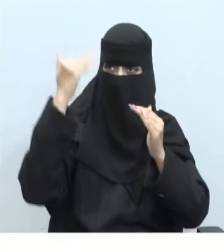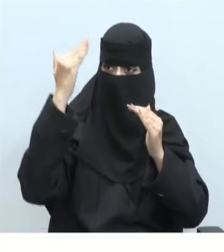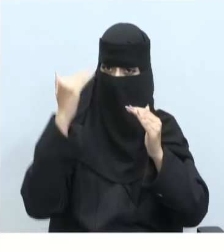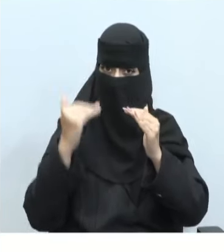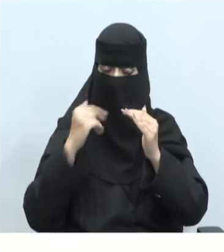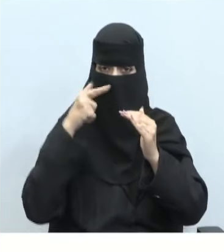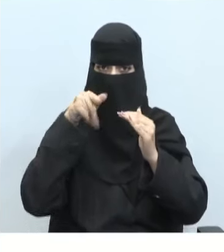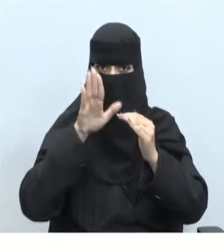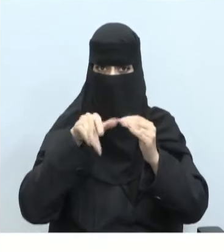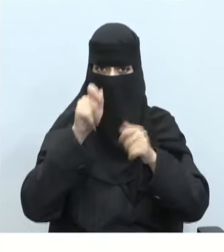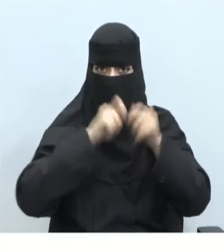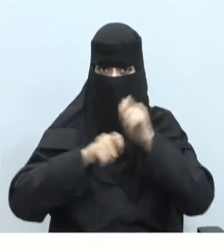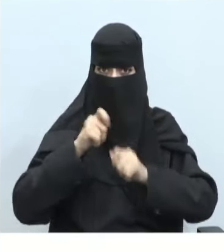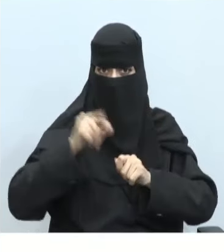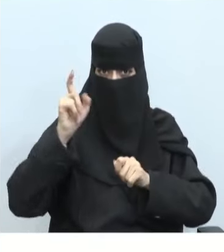لاسفل